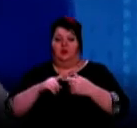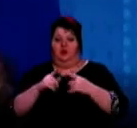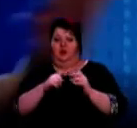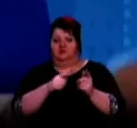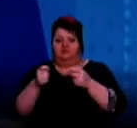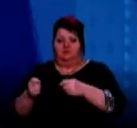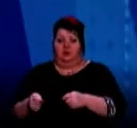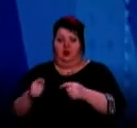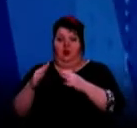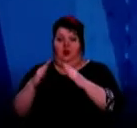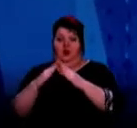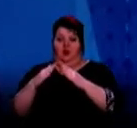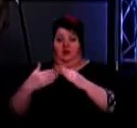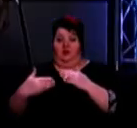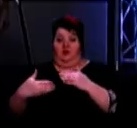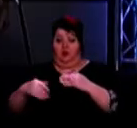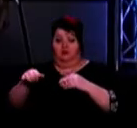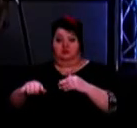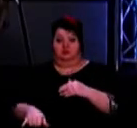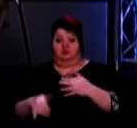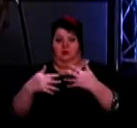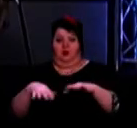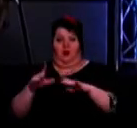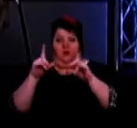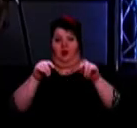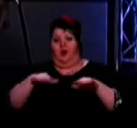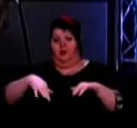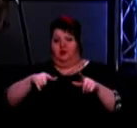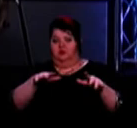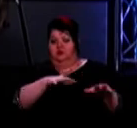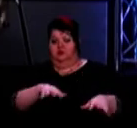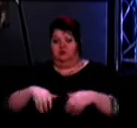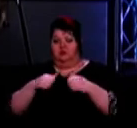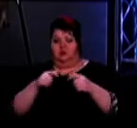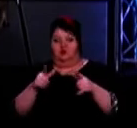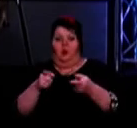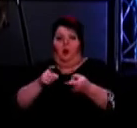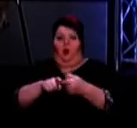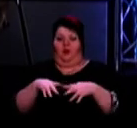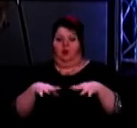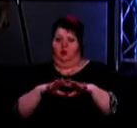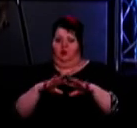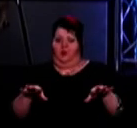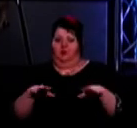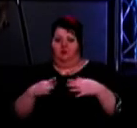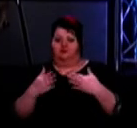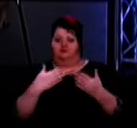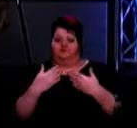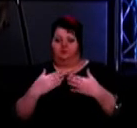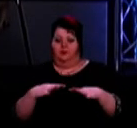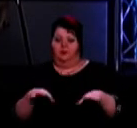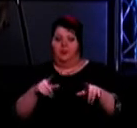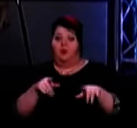дверей, полишив їх і поїхав собі, а ти потім забираєш ці продукти для того, щоб не було контакту. От я думаю, що оцей момент,